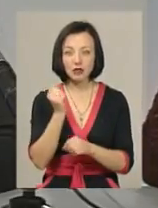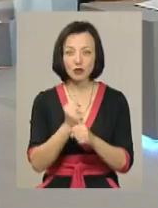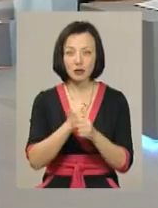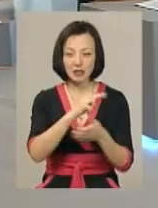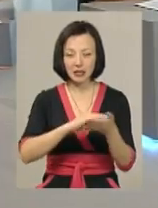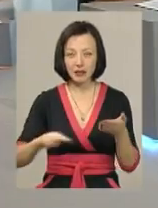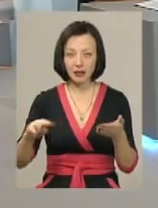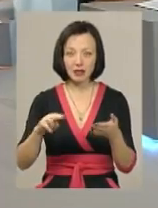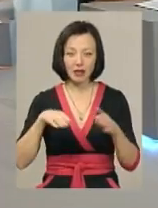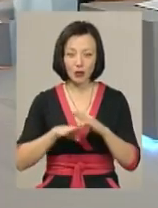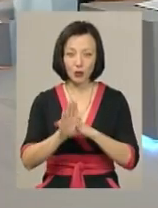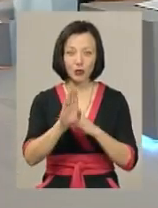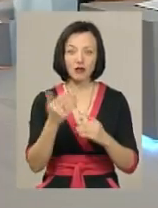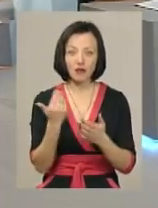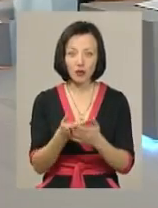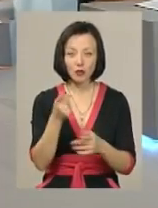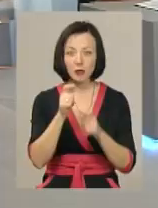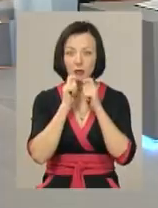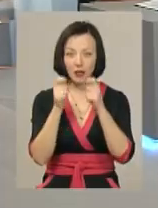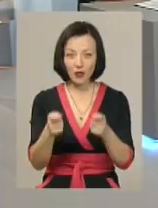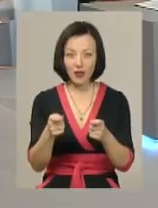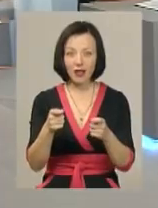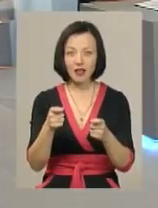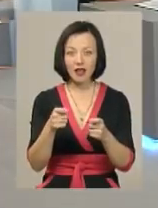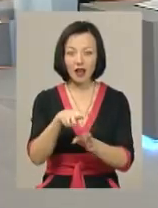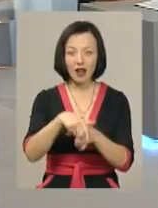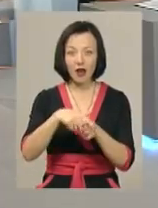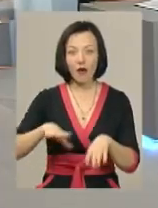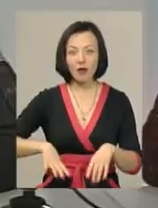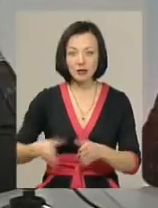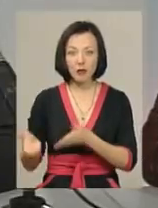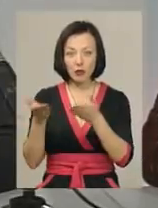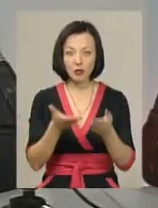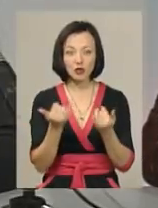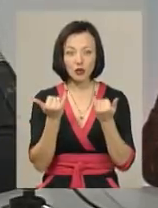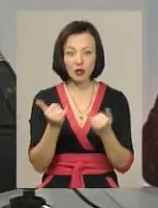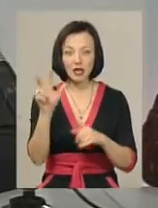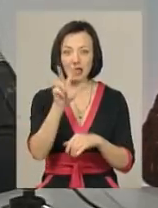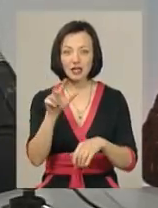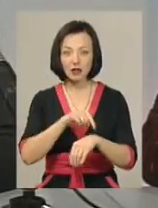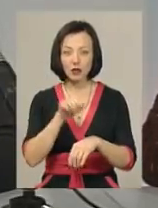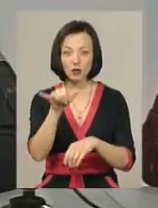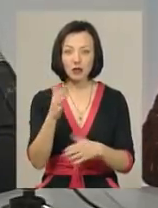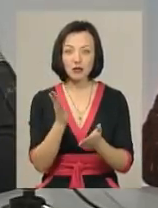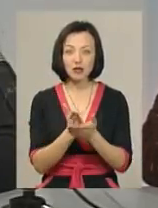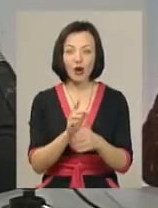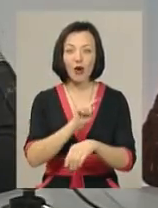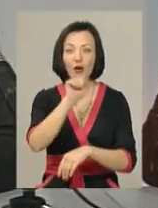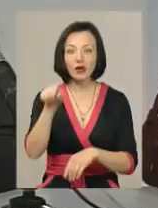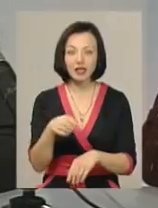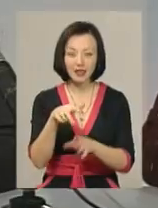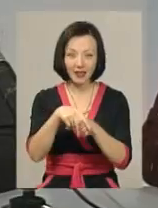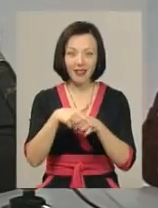сертифікат на принтері надрукуйте що ось Тобі принесли подарунок виявляється Тебе запрошують сьогодні на Т години в тебе буде ціла година